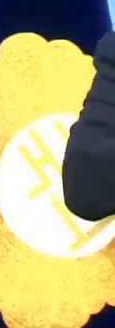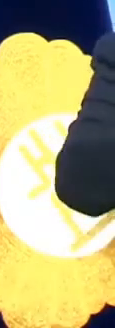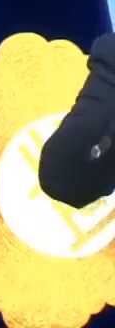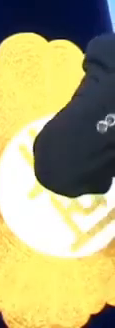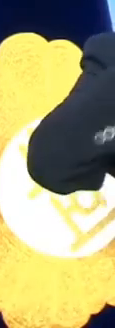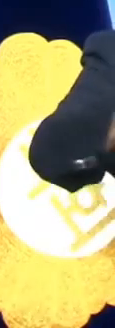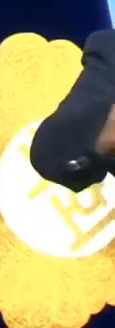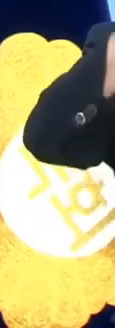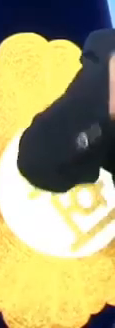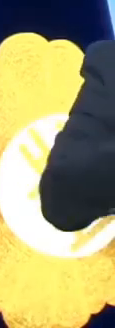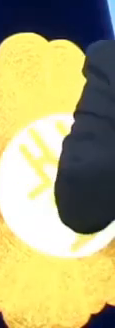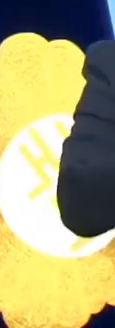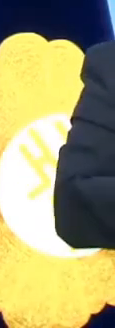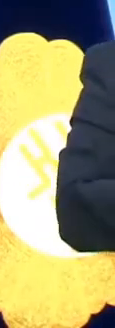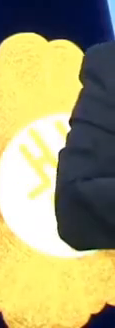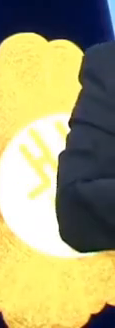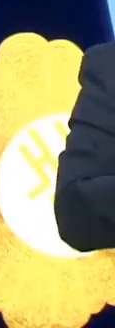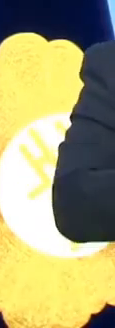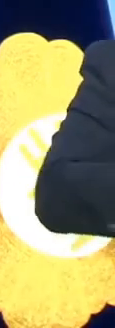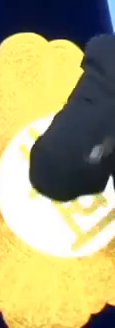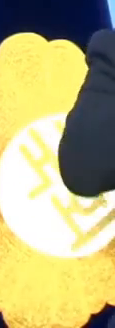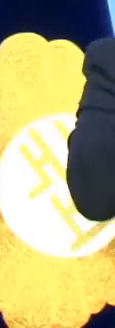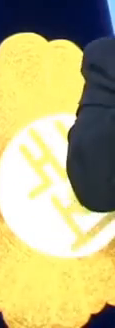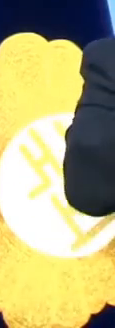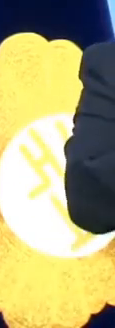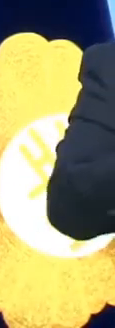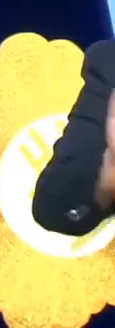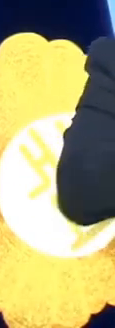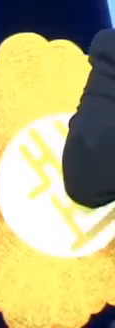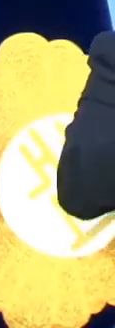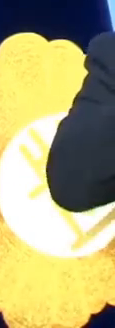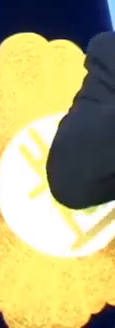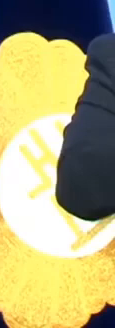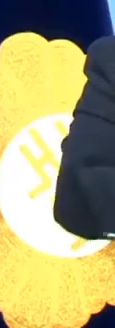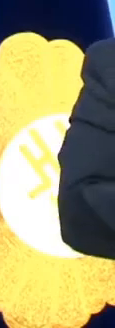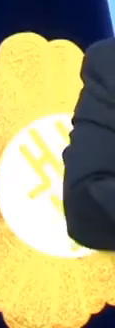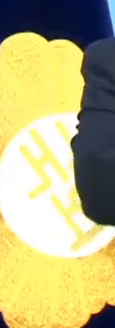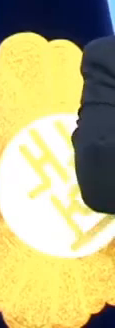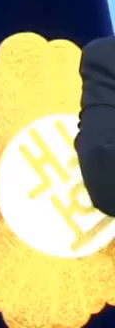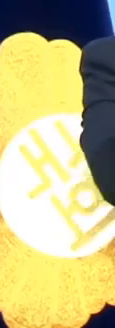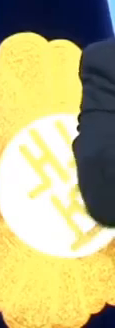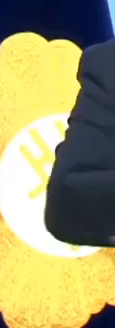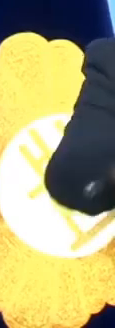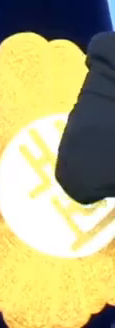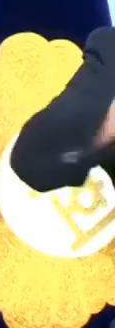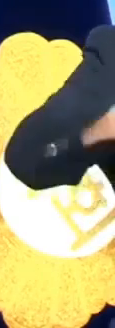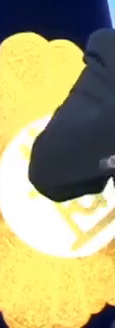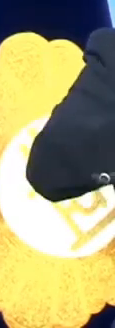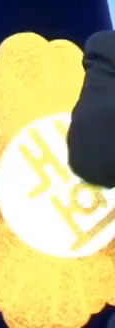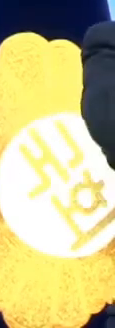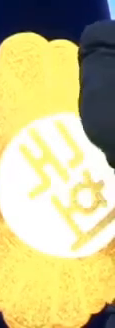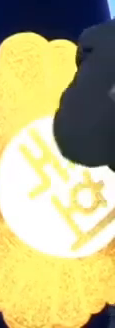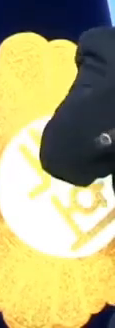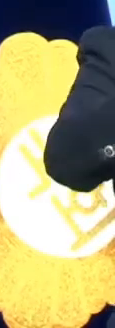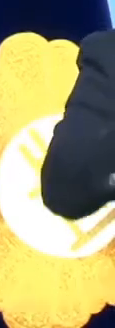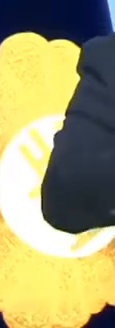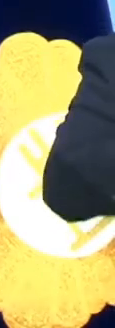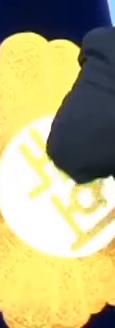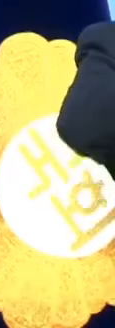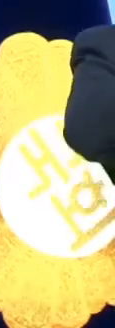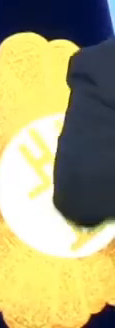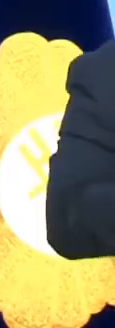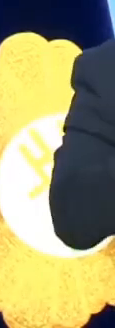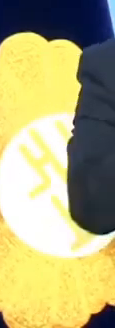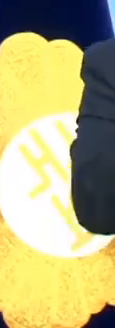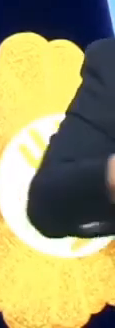참여할 경우에 가산점을 부여하는 등의 우대 제도 마련 전통시장 내 회 청년 점포를 체계적으로